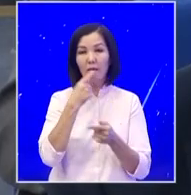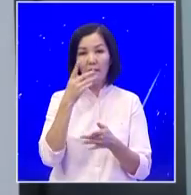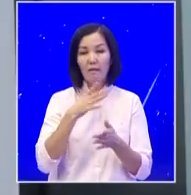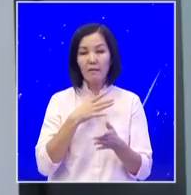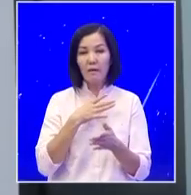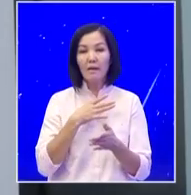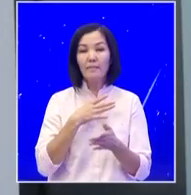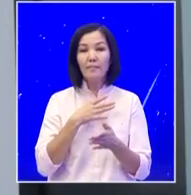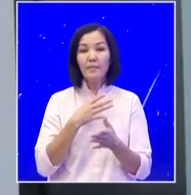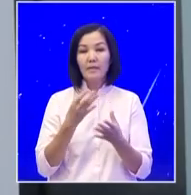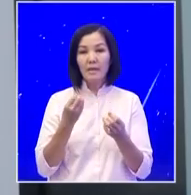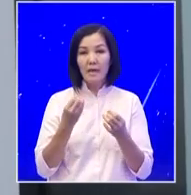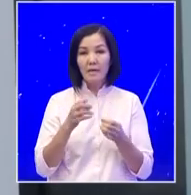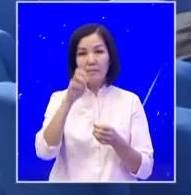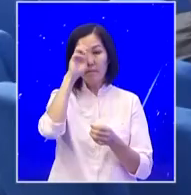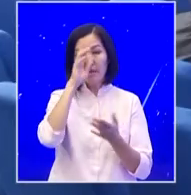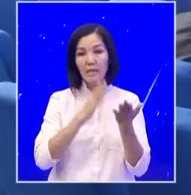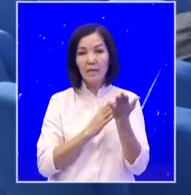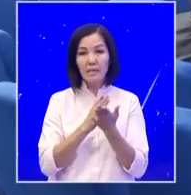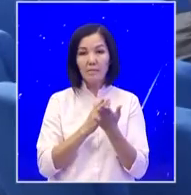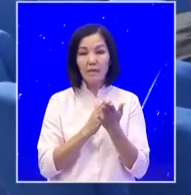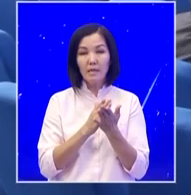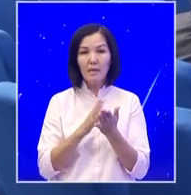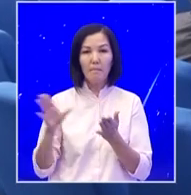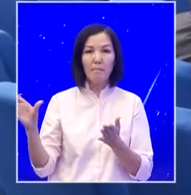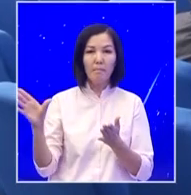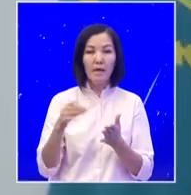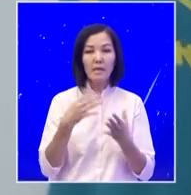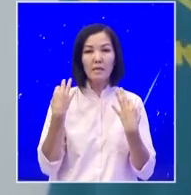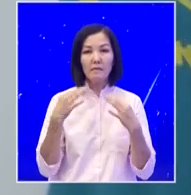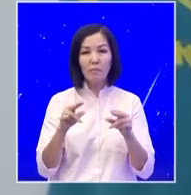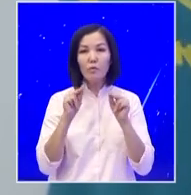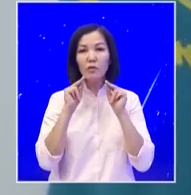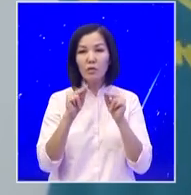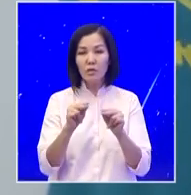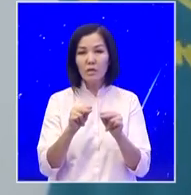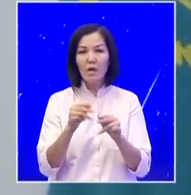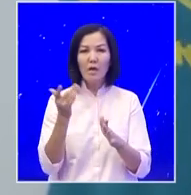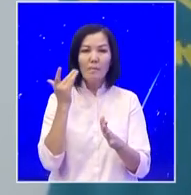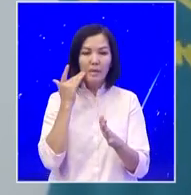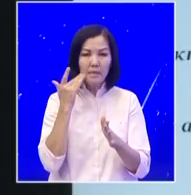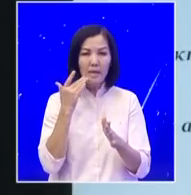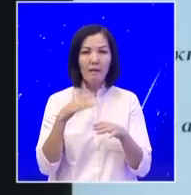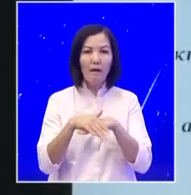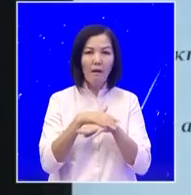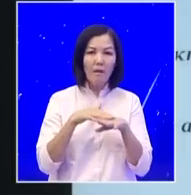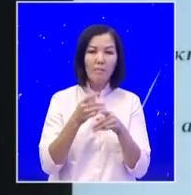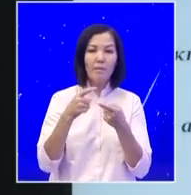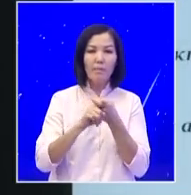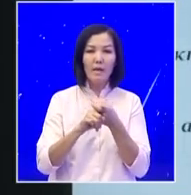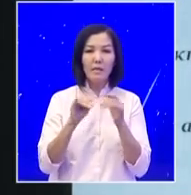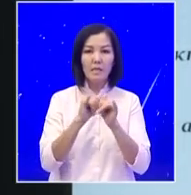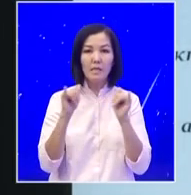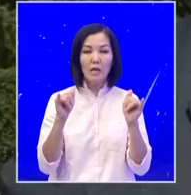етті. Мұнымен тоқтап қалмай мемлекеттік қызметкерлерді барынша ашық болуға, сондай-ақ үнемі халықпен кері байланысты